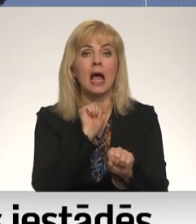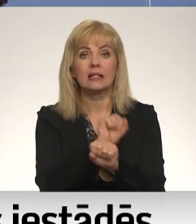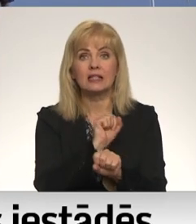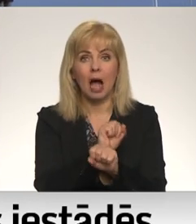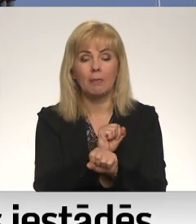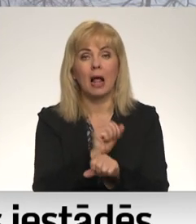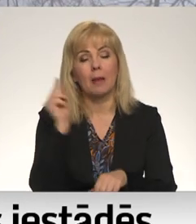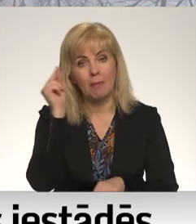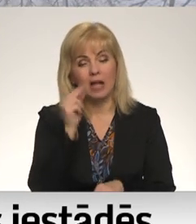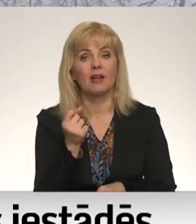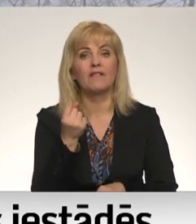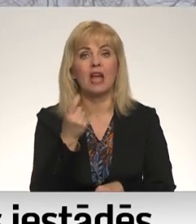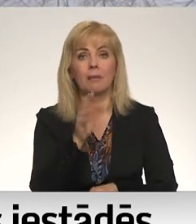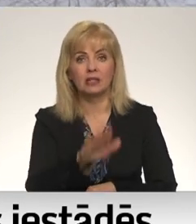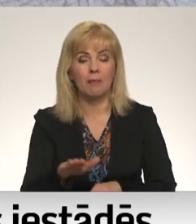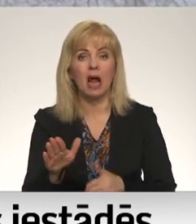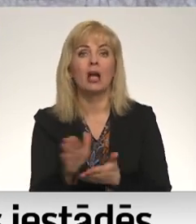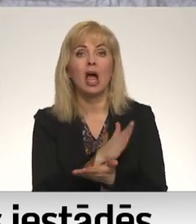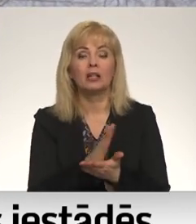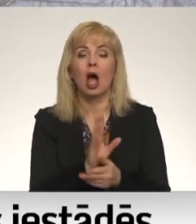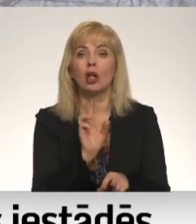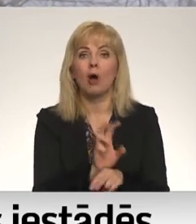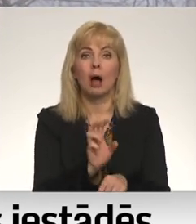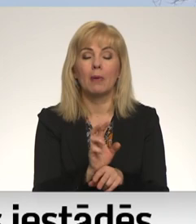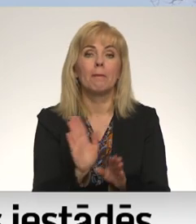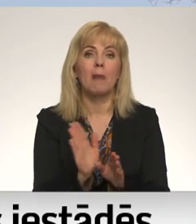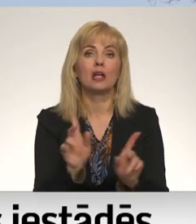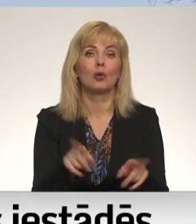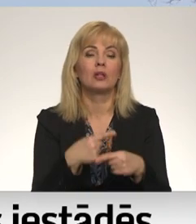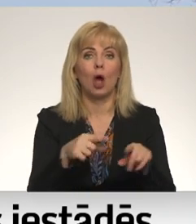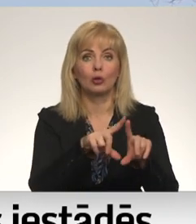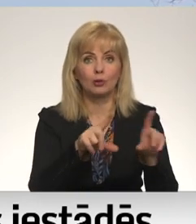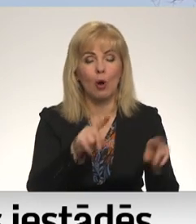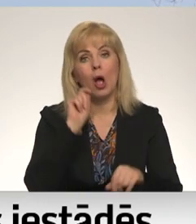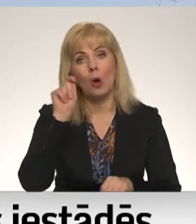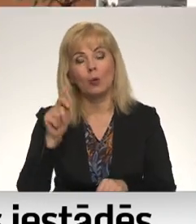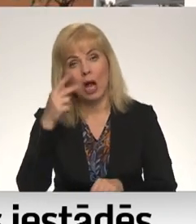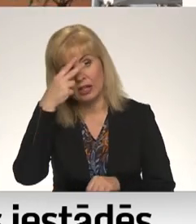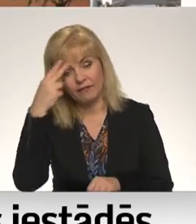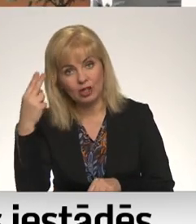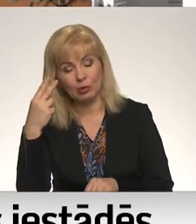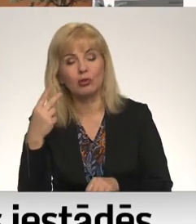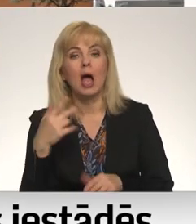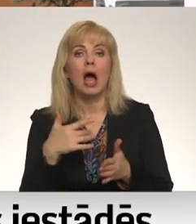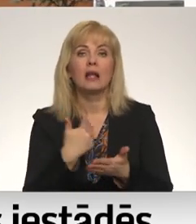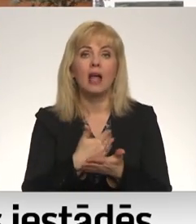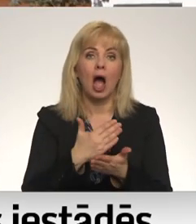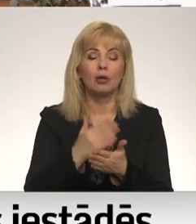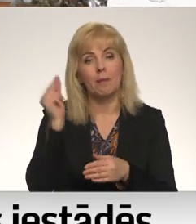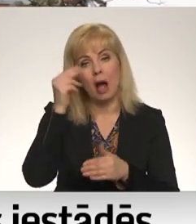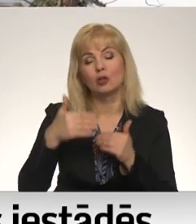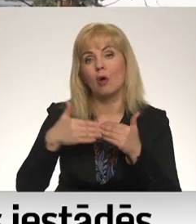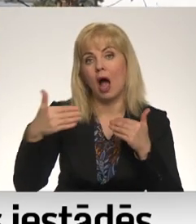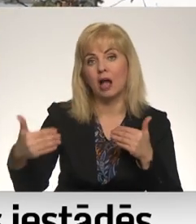mācās 11 bērni. Daļa atbraukuši apmeklē mazākumtautību skolas, kā arī ukraiņu vidusskolu. Vēl kāda daļa mācās attālināti,